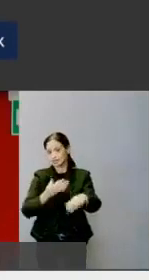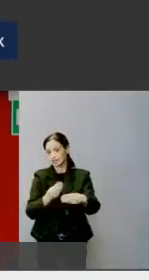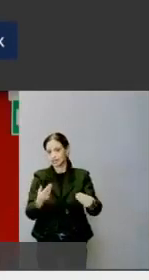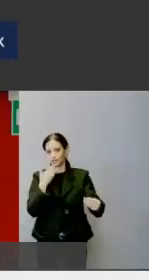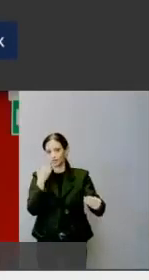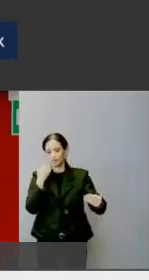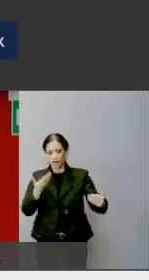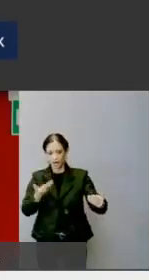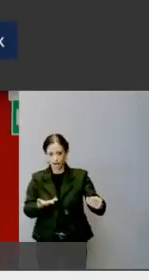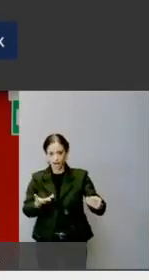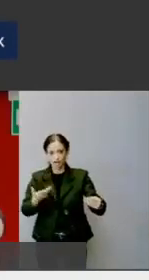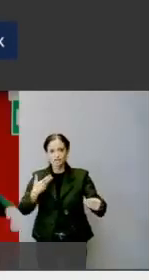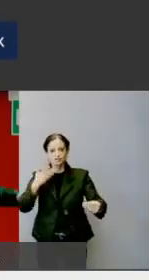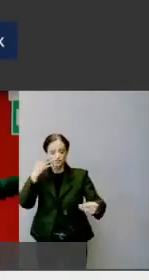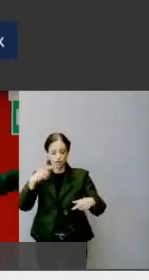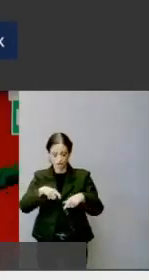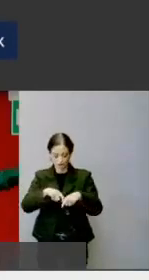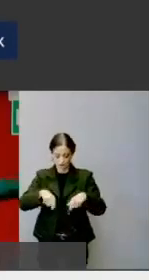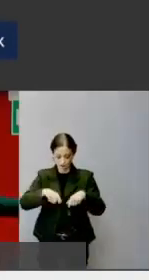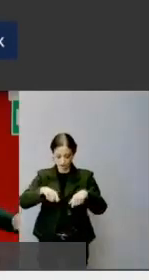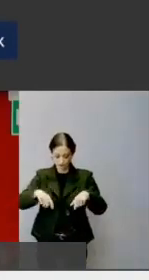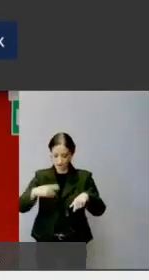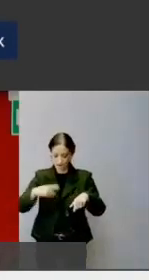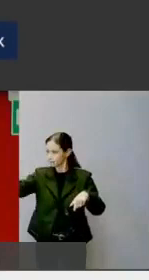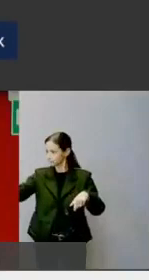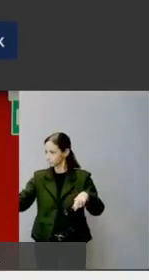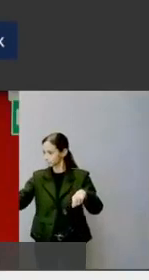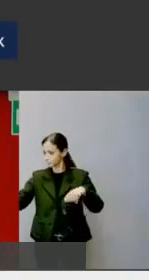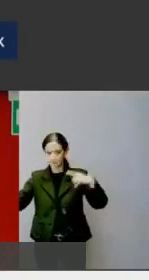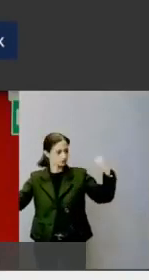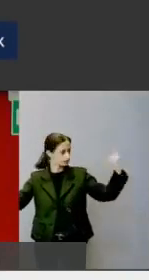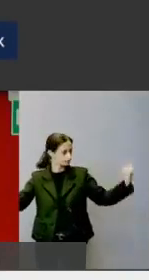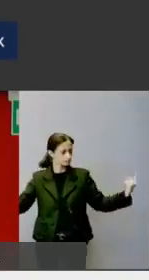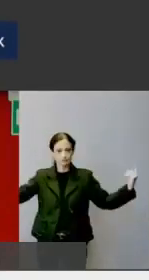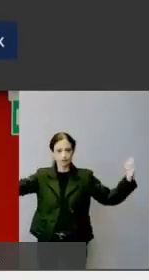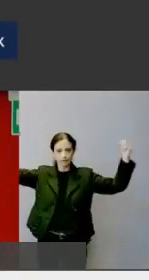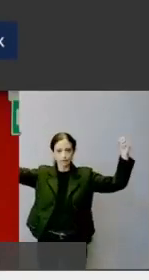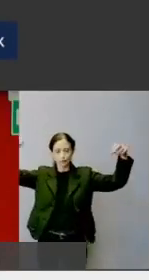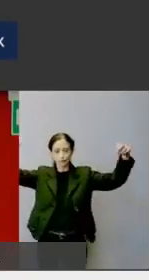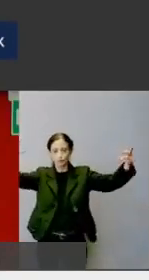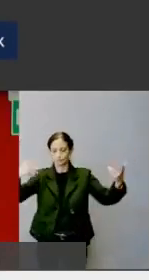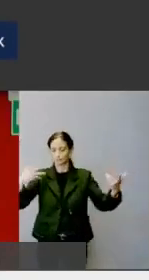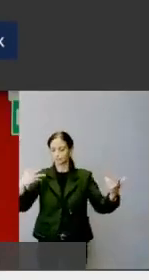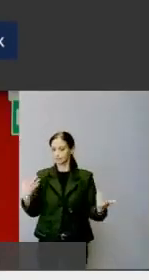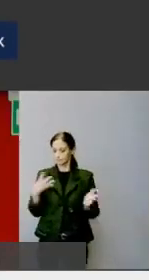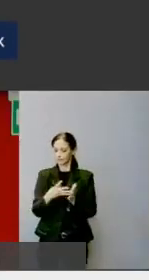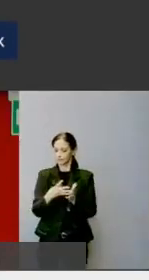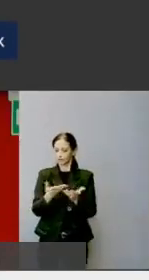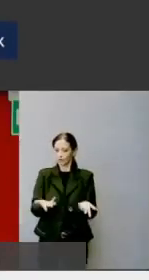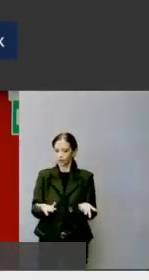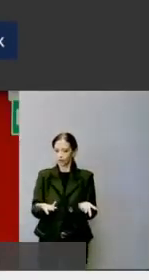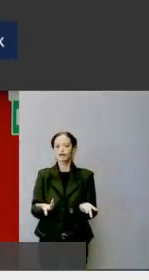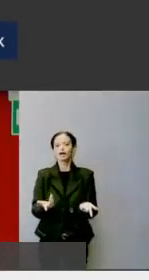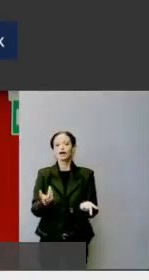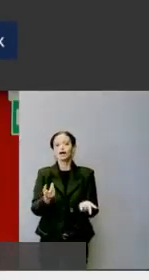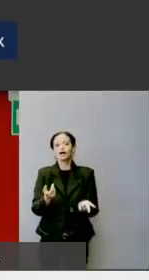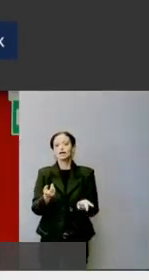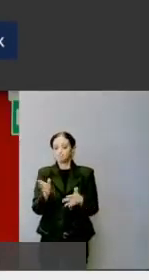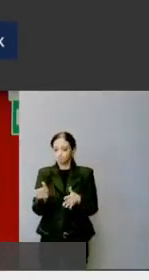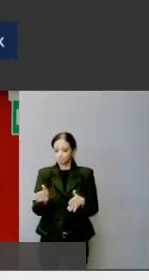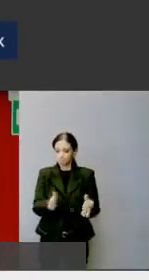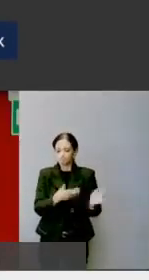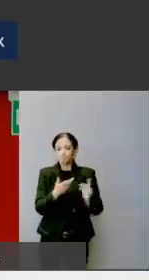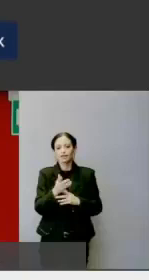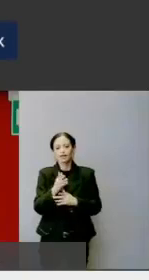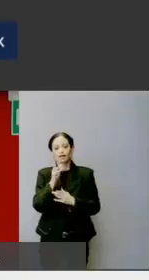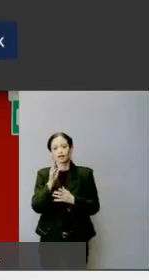proviamo un punto luce più abbiamo un altro punto c'è un'altra parte ecco questo che vanno riguarda la nominazione del via